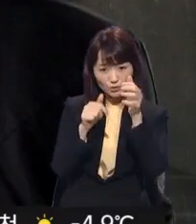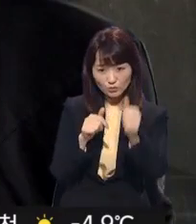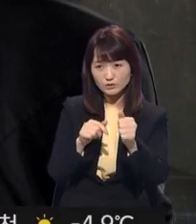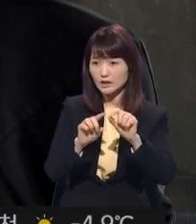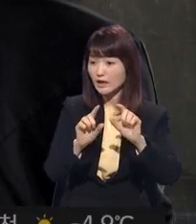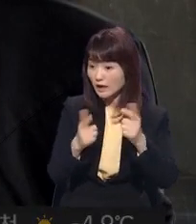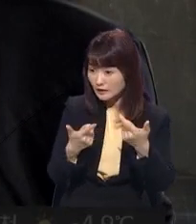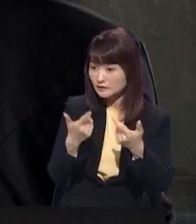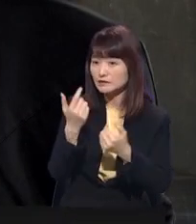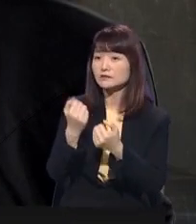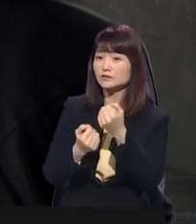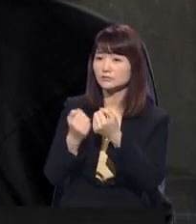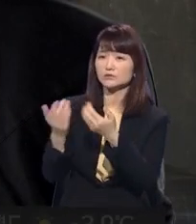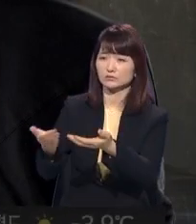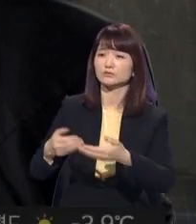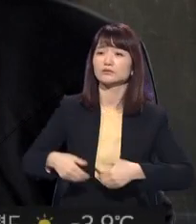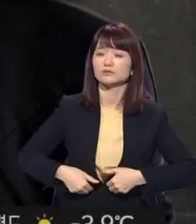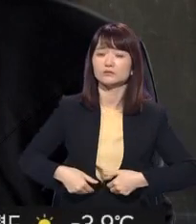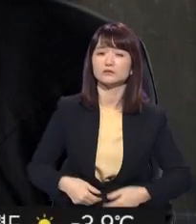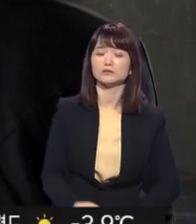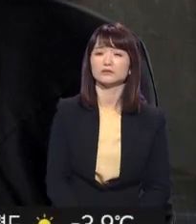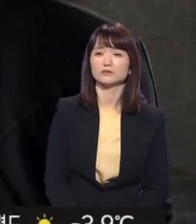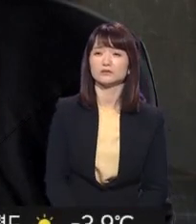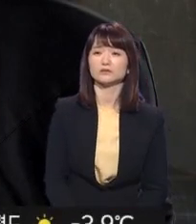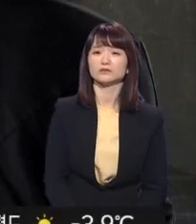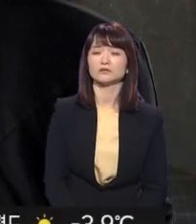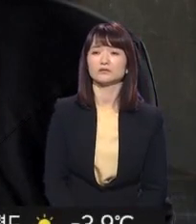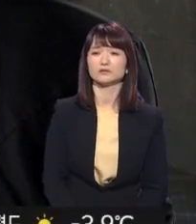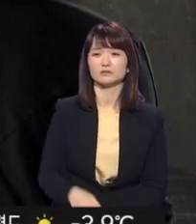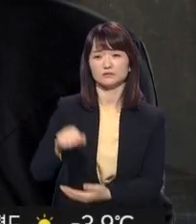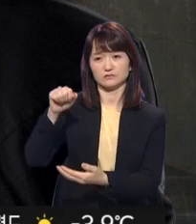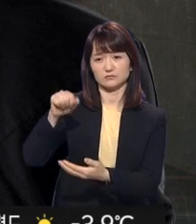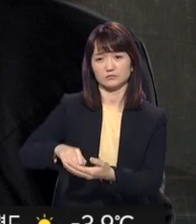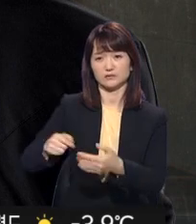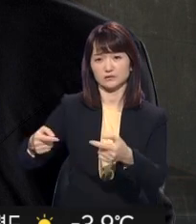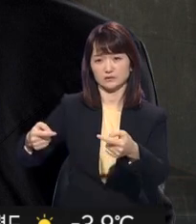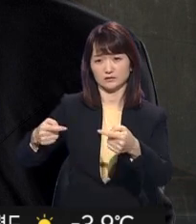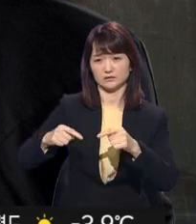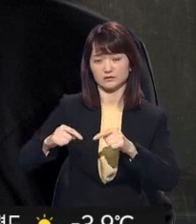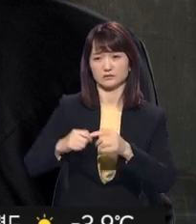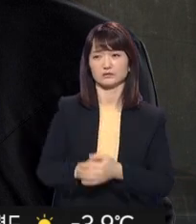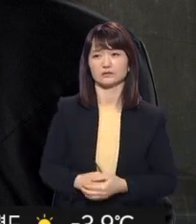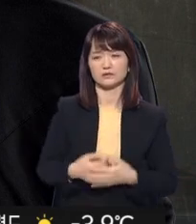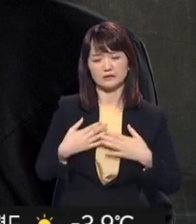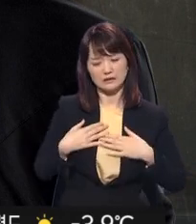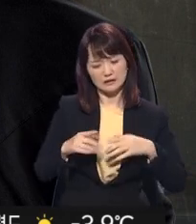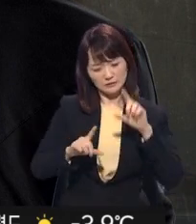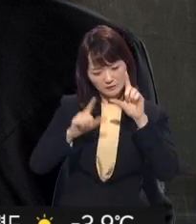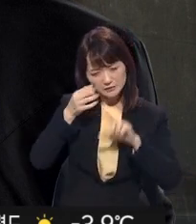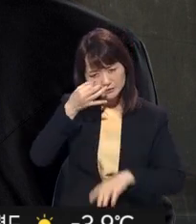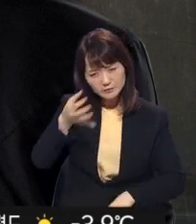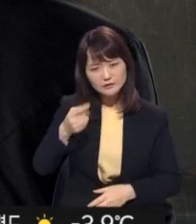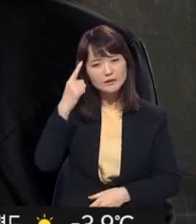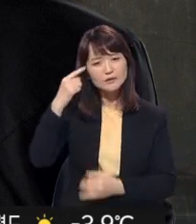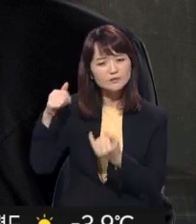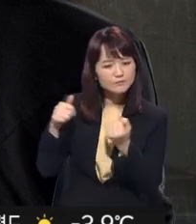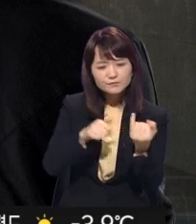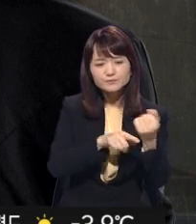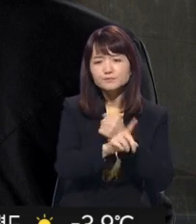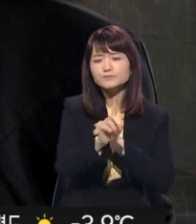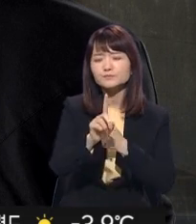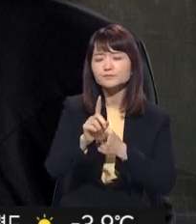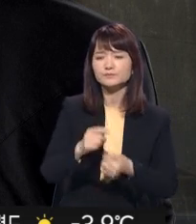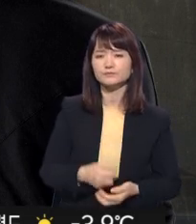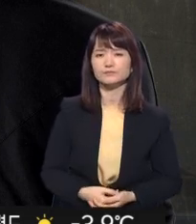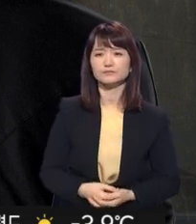설명해 줄 필요도 있지 않을까라는 생각을 해요 어쨌든 뭐 판사 앞에서는 뭐 약한 모습을 보이면서 왜 스토킹을 했습니까라고